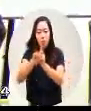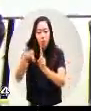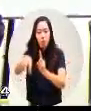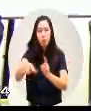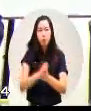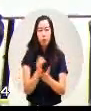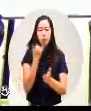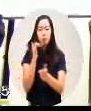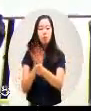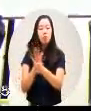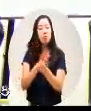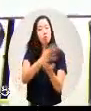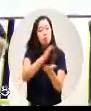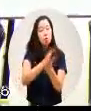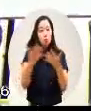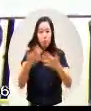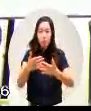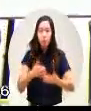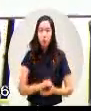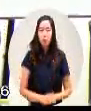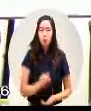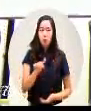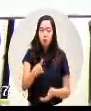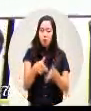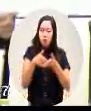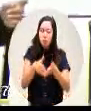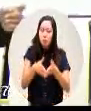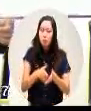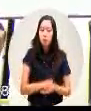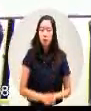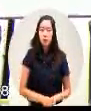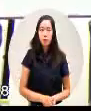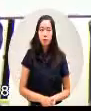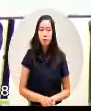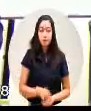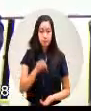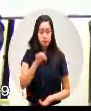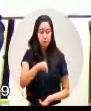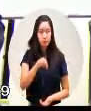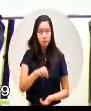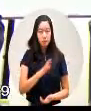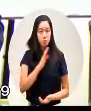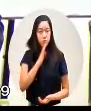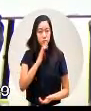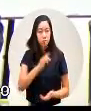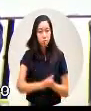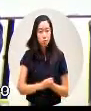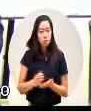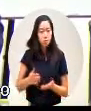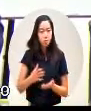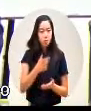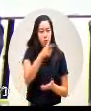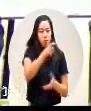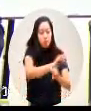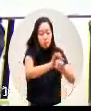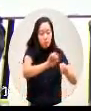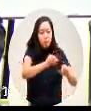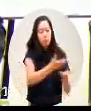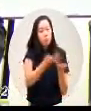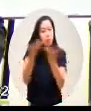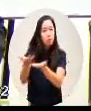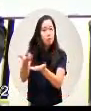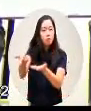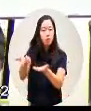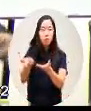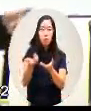他们的问题，哦，这就是一个很重要。那像这样的，他们能够兼给啊，我们比如